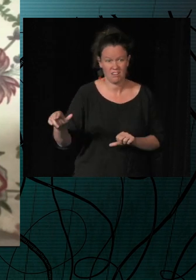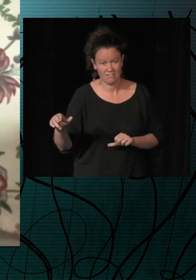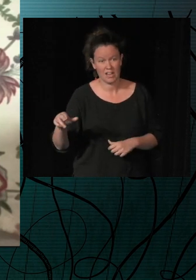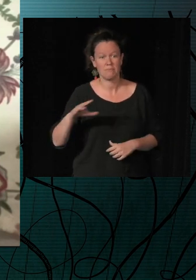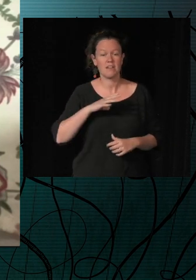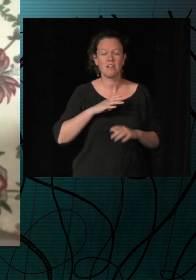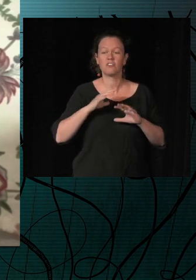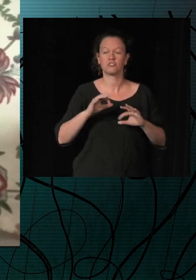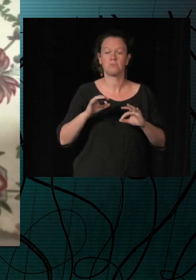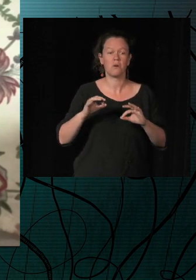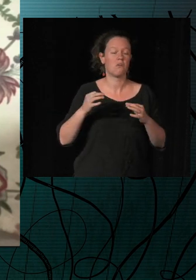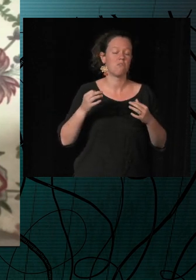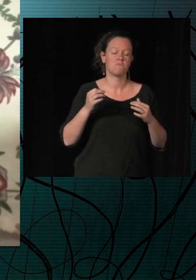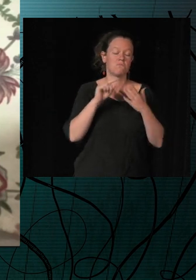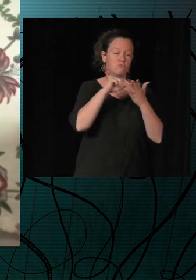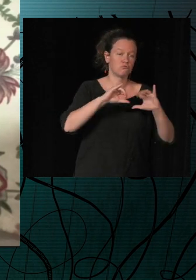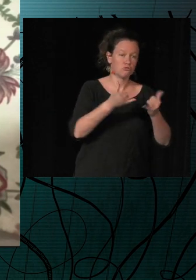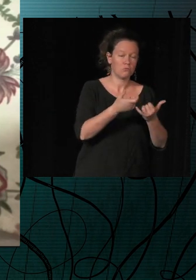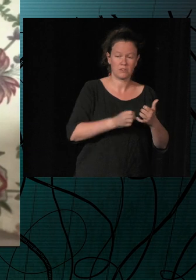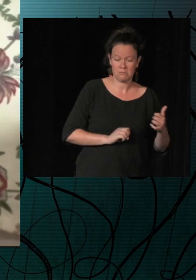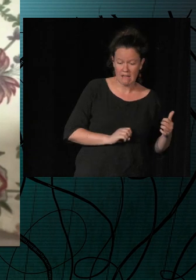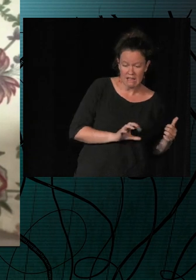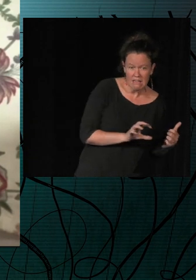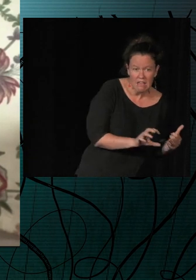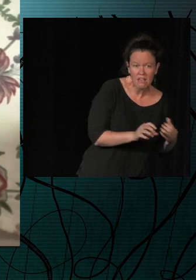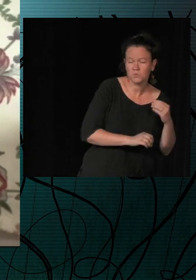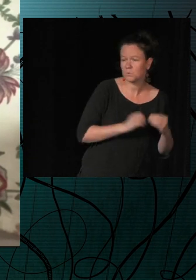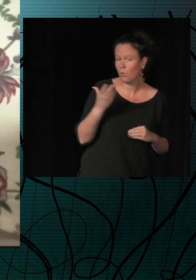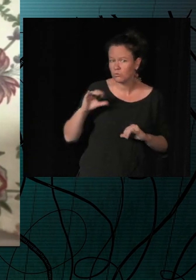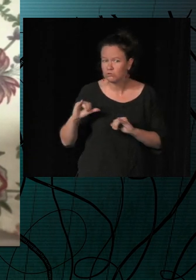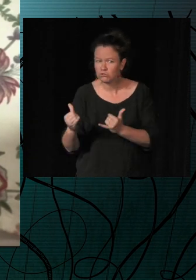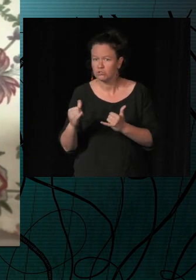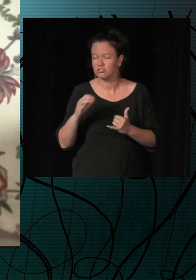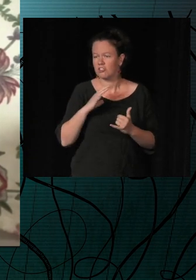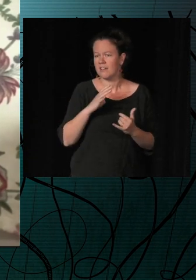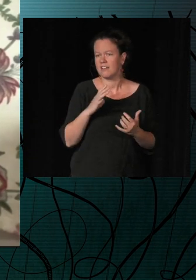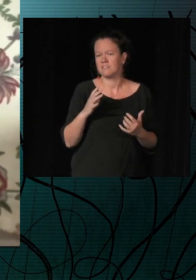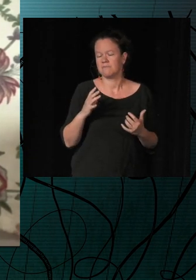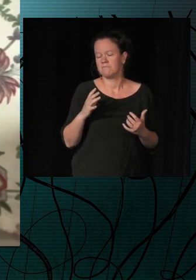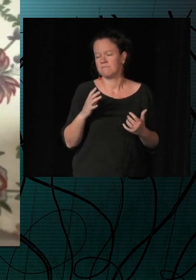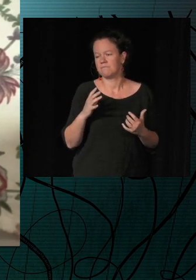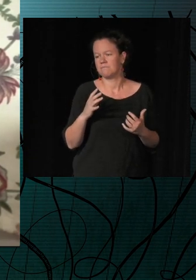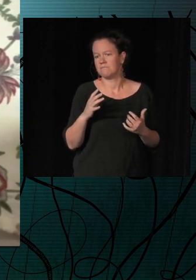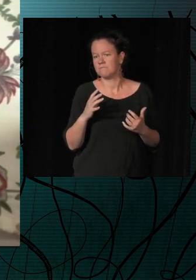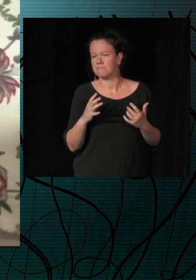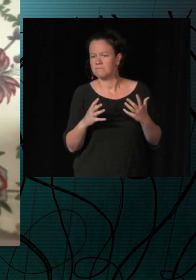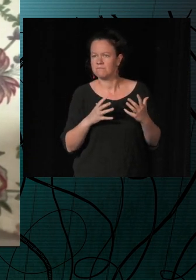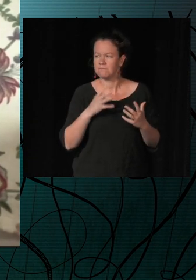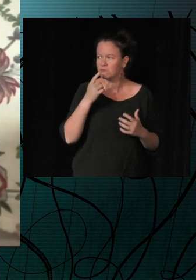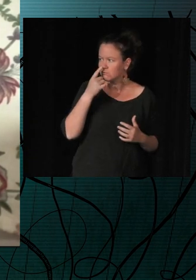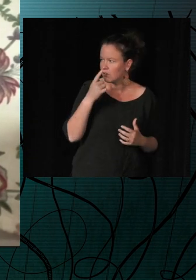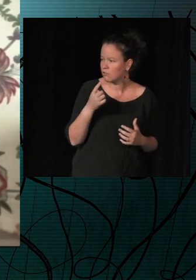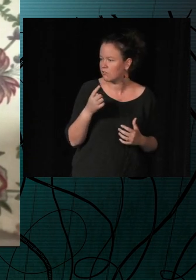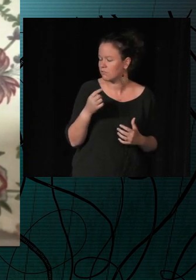comme ça ou les alienne alors vous vous rendez compte on va utiliser micro machin enfin il y a un un truc de ce style là